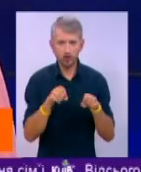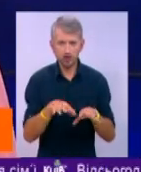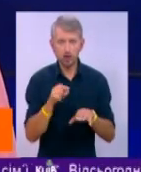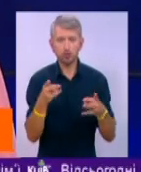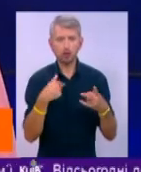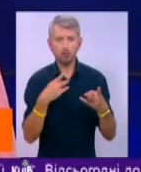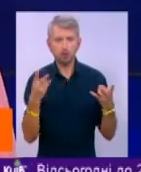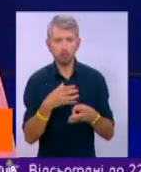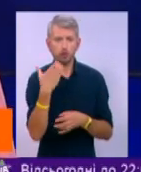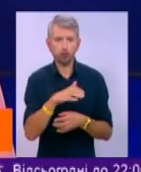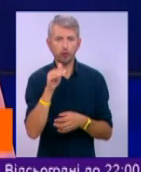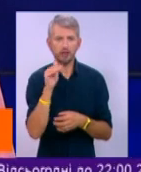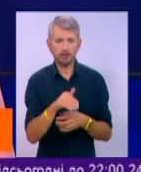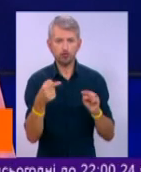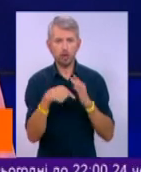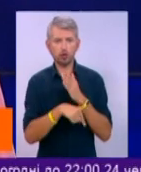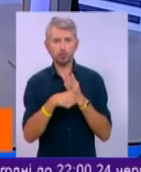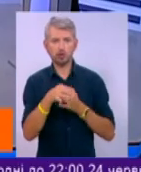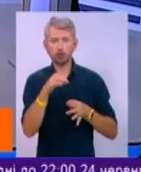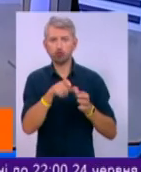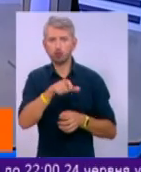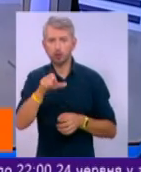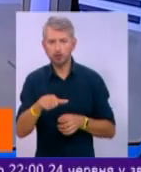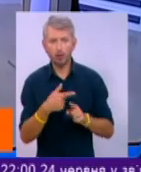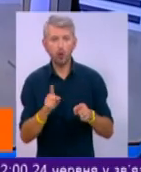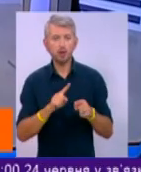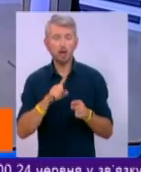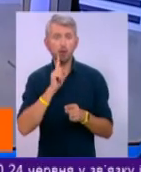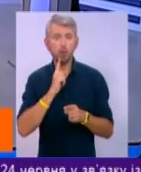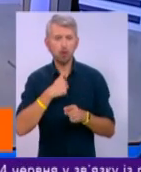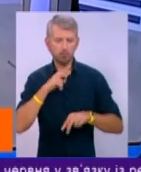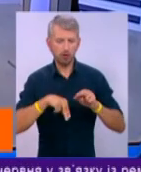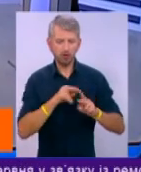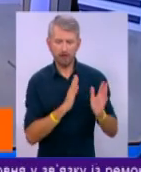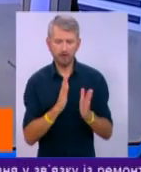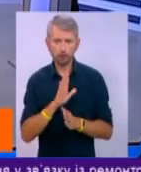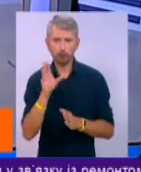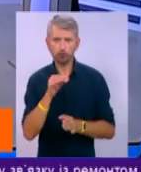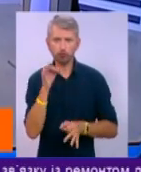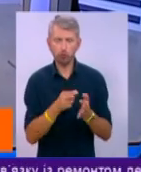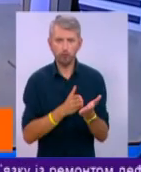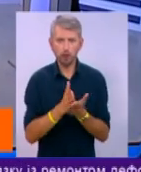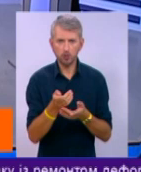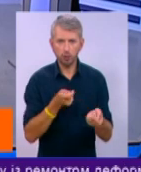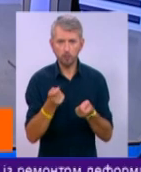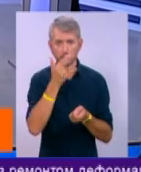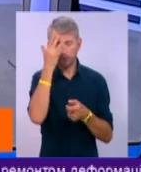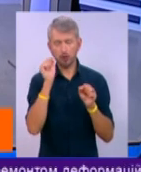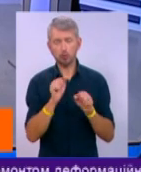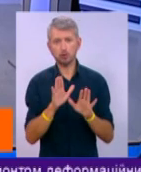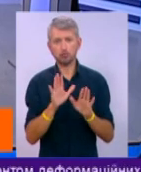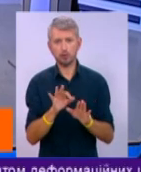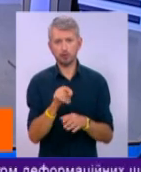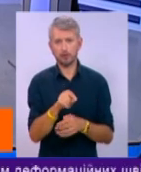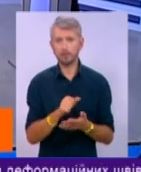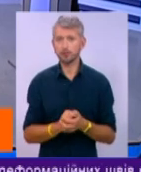потрібні сотні і тисячі антикорупційних суддів. От це, поки ми не вистроїмо всю судову гілку влади, мріяти можемо лише про боротьбу з